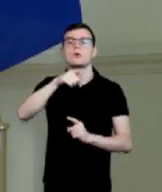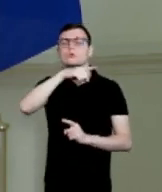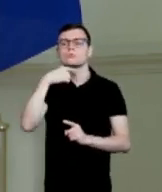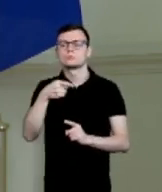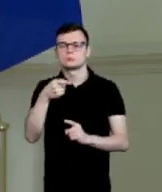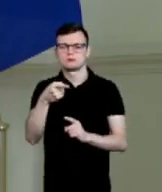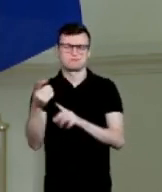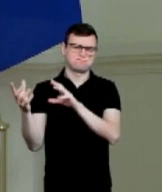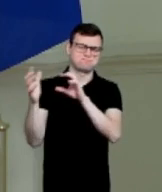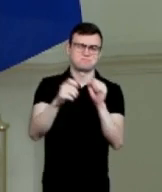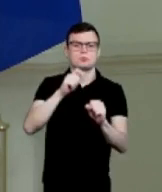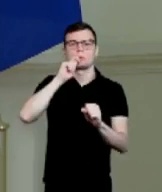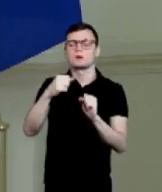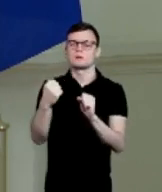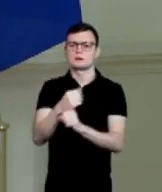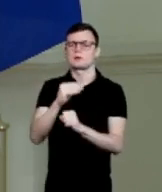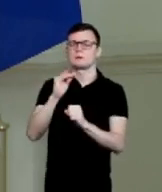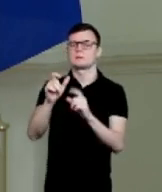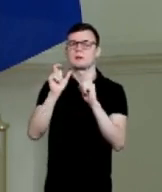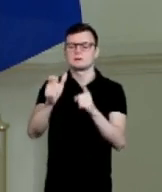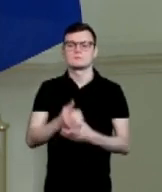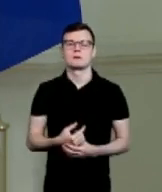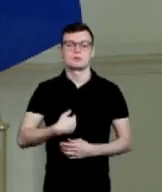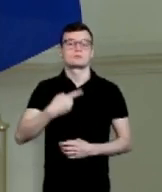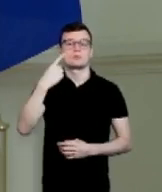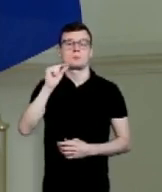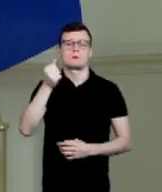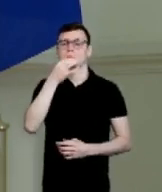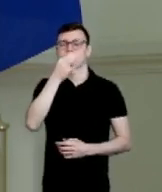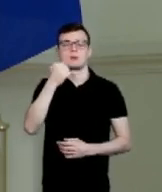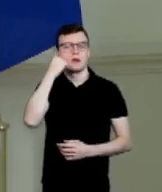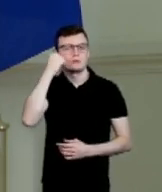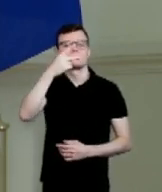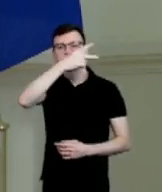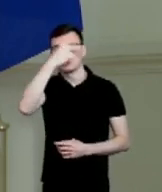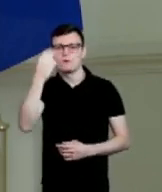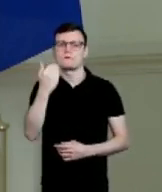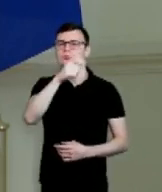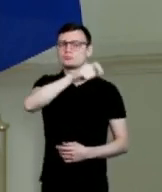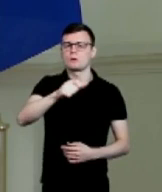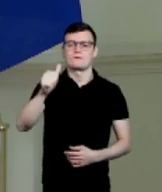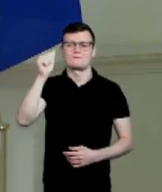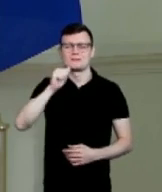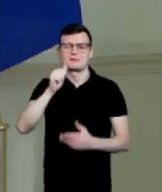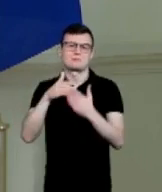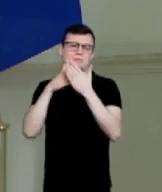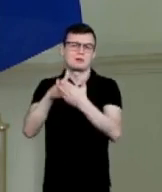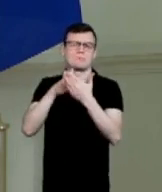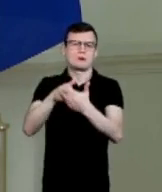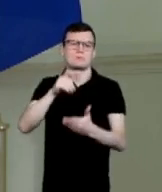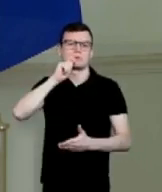Ukrainą, kur mes, na, aš visų pirma norėčiau padėkoti Lietuvai ir jos žmonėms už nuolatinę paramą